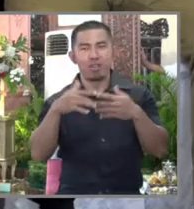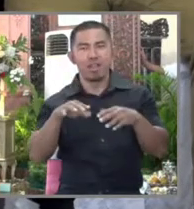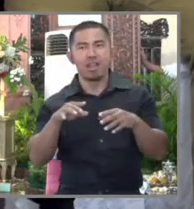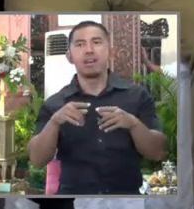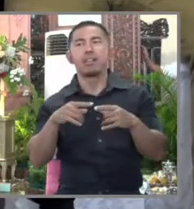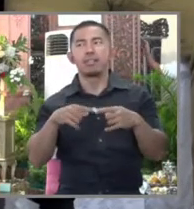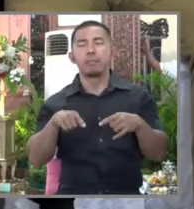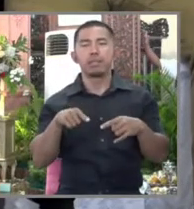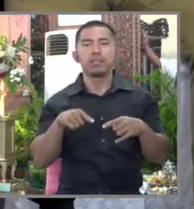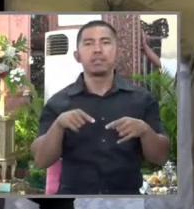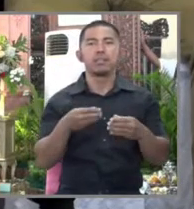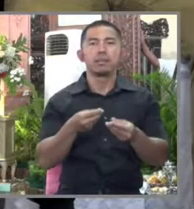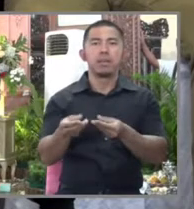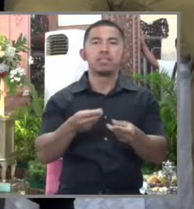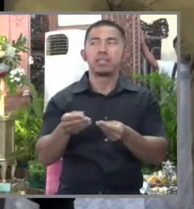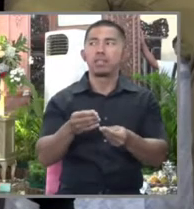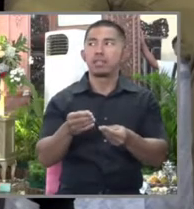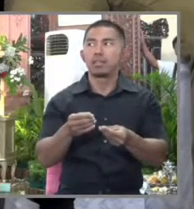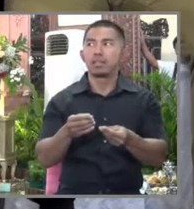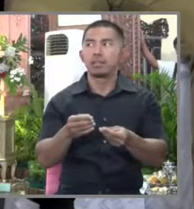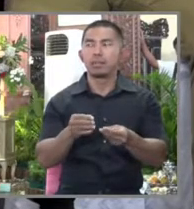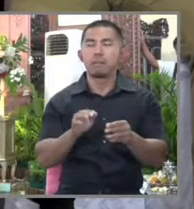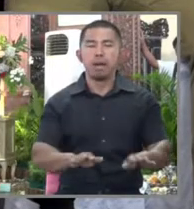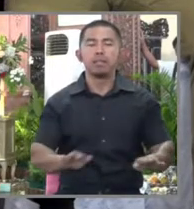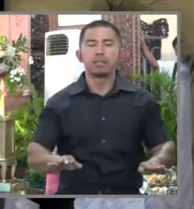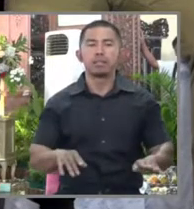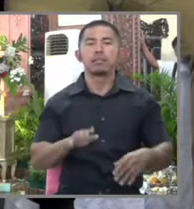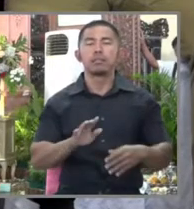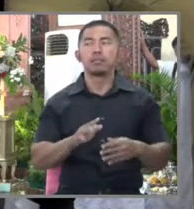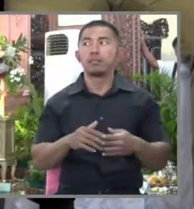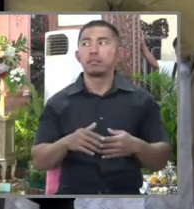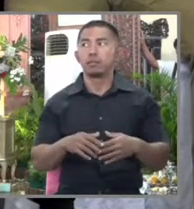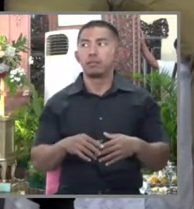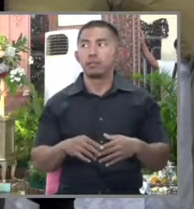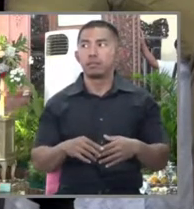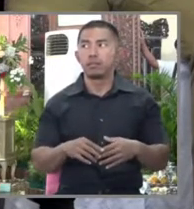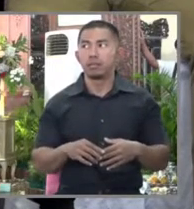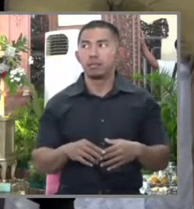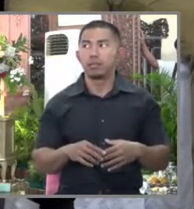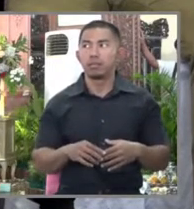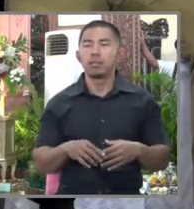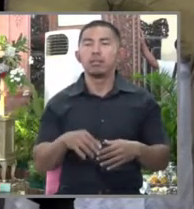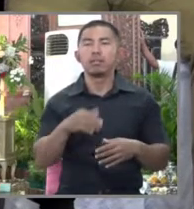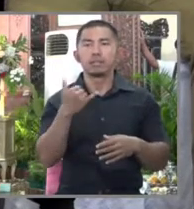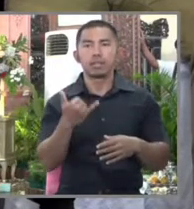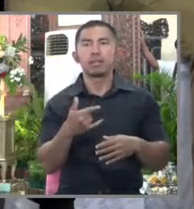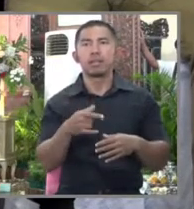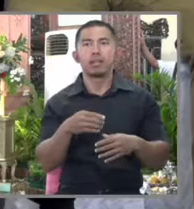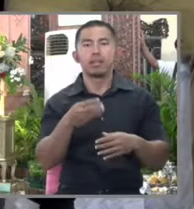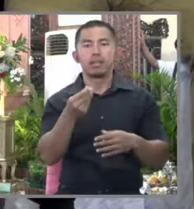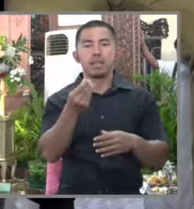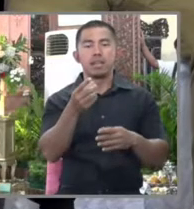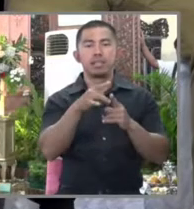Okay. Mesin dan plus bahan baku kami tinggal. Oke, yeah, berarti kan langka, bukan modal toh? Bukan. Jadi dana desa kan enggak